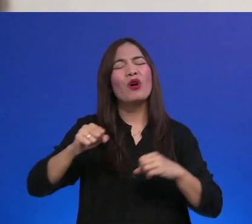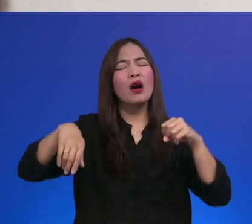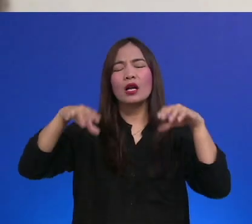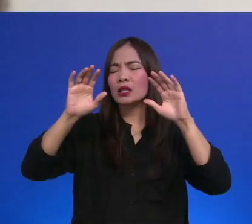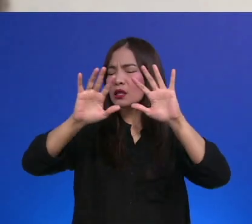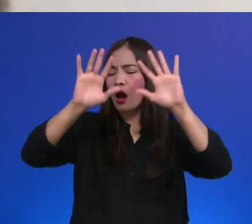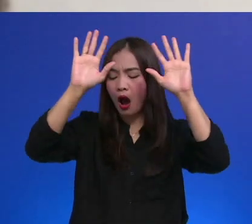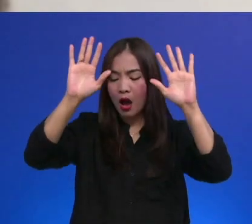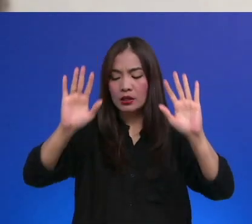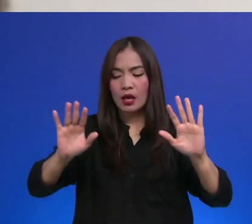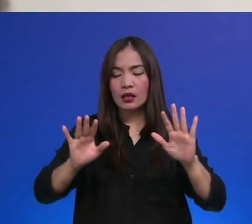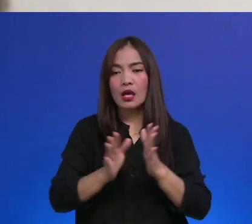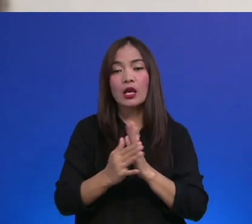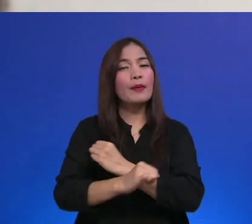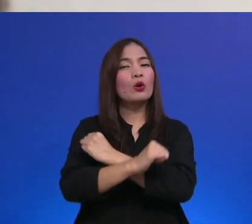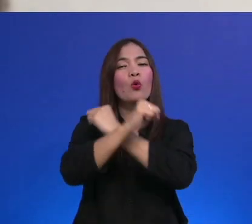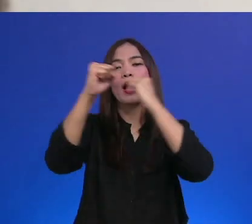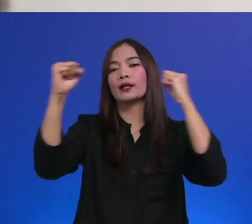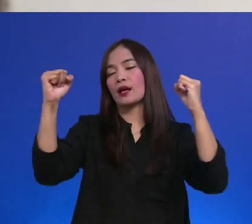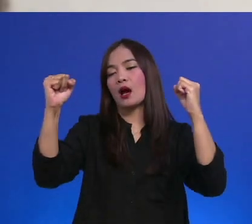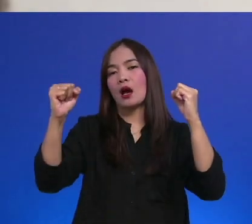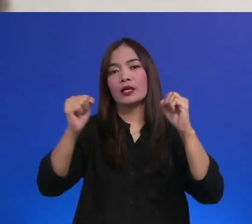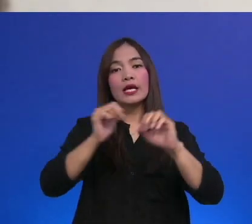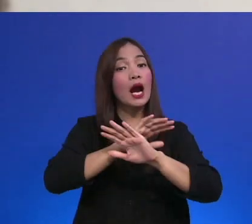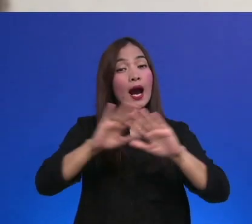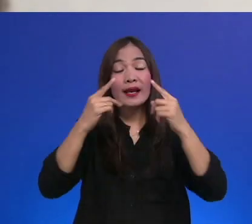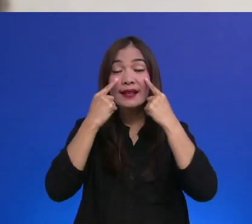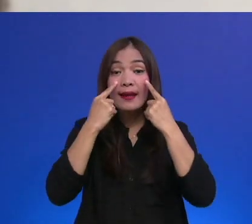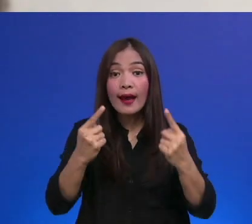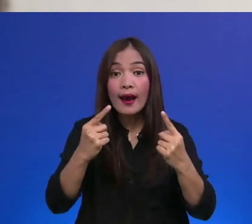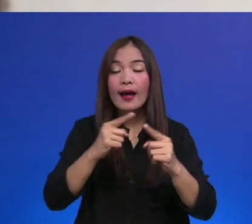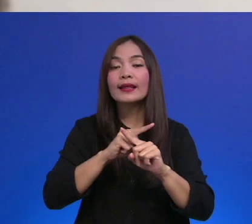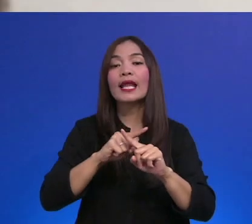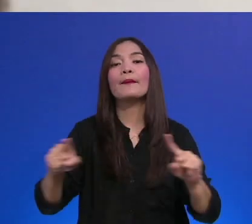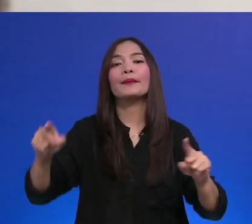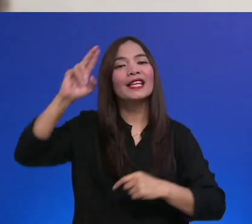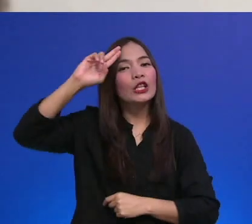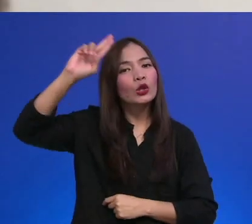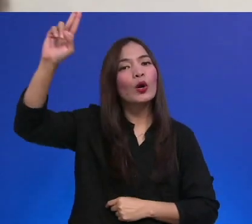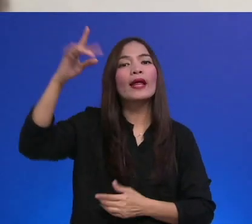Tuhan yang tidak kelihatan tapi Tuhan yang hadir